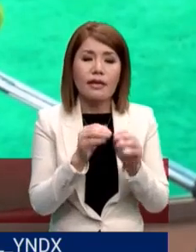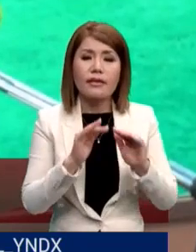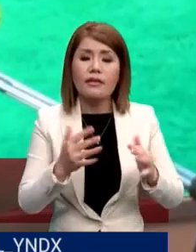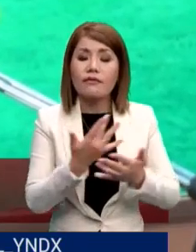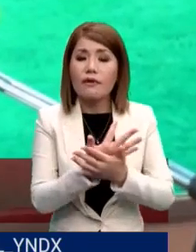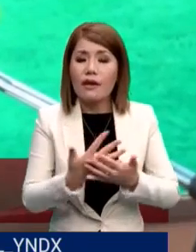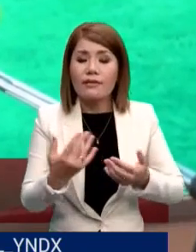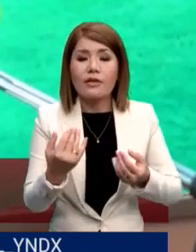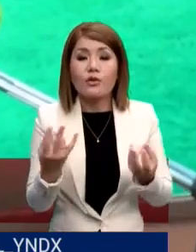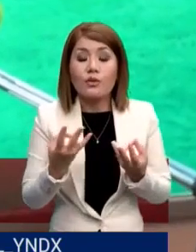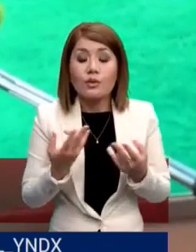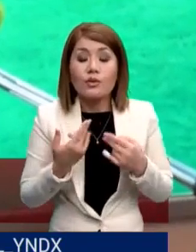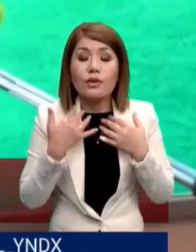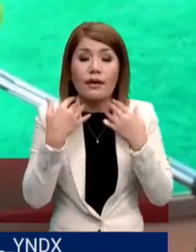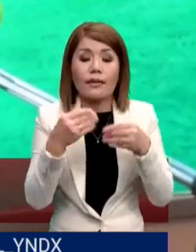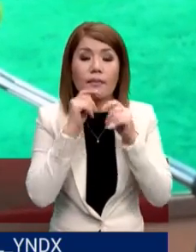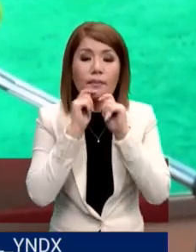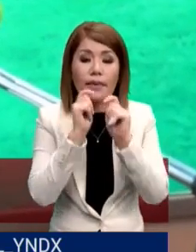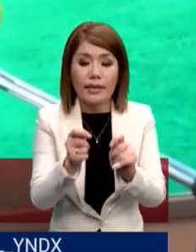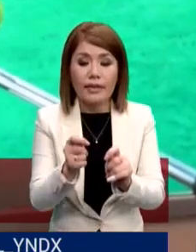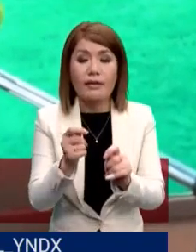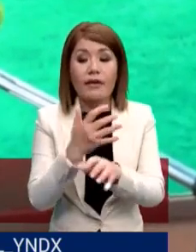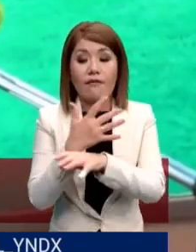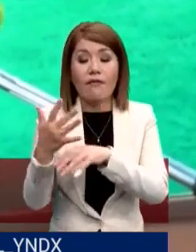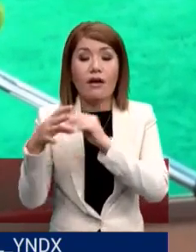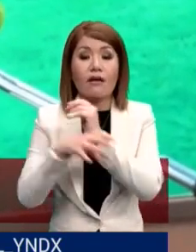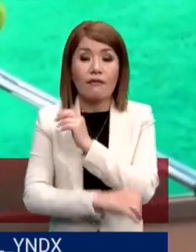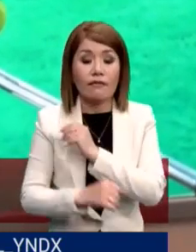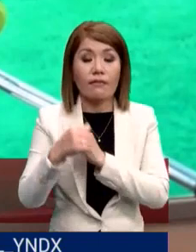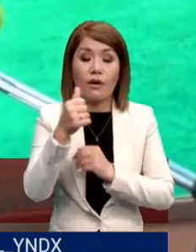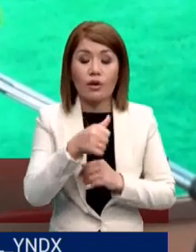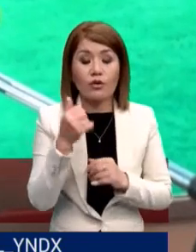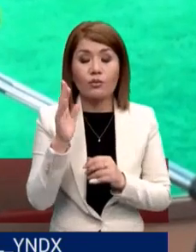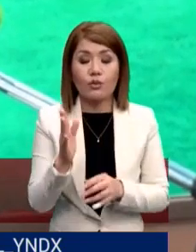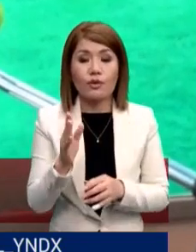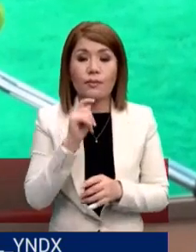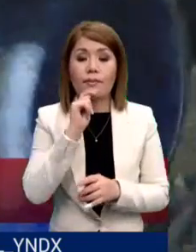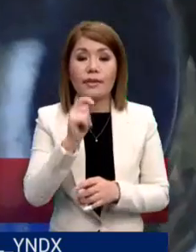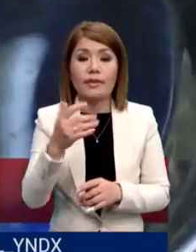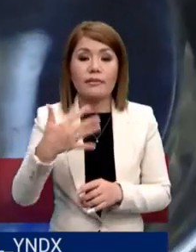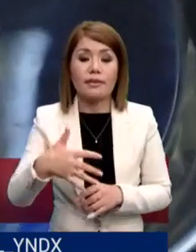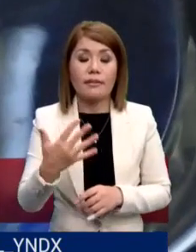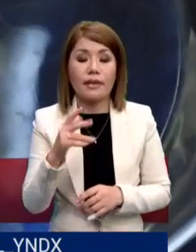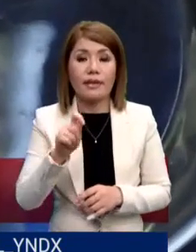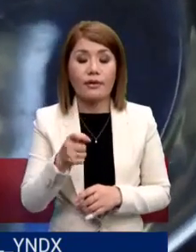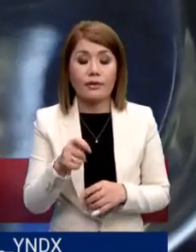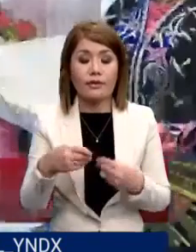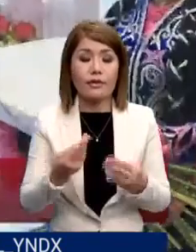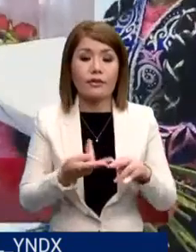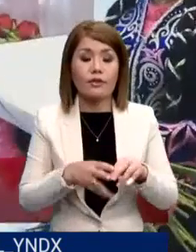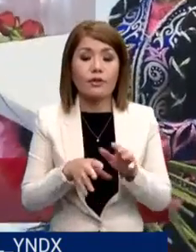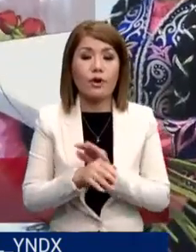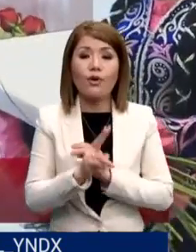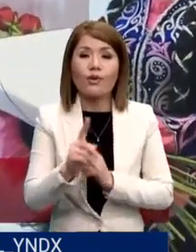деп санадық. Одан бөлек жыл соңына дейін тағы 50 үйдің кілтін қызметкерлерге табыстаймыз деген жоспарымыз бар. Осы қуанышты сәтті